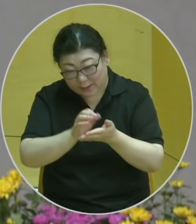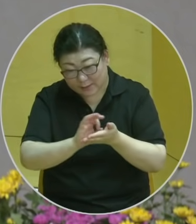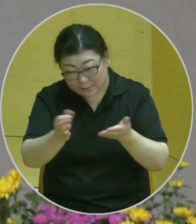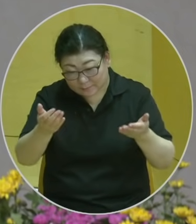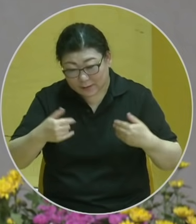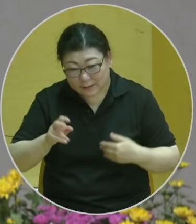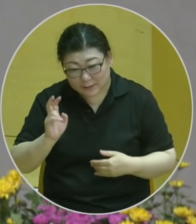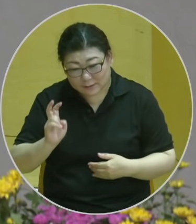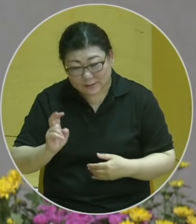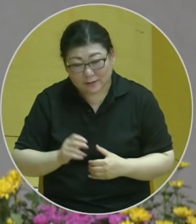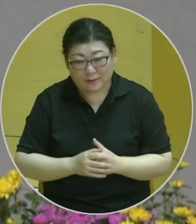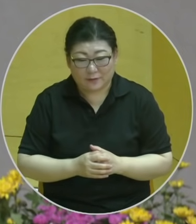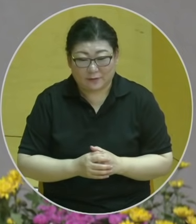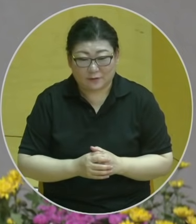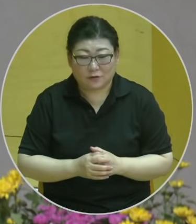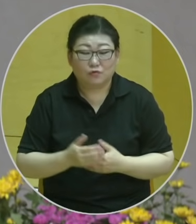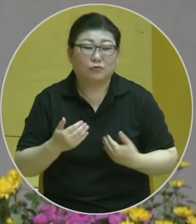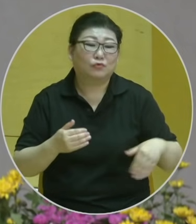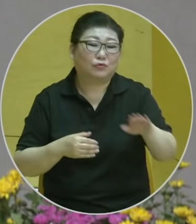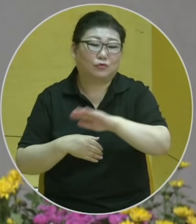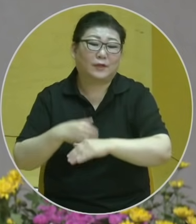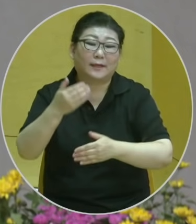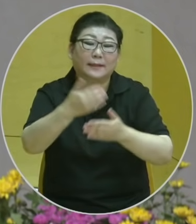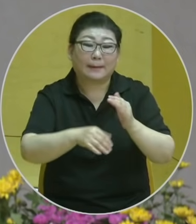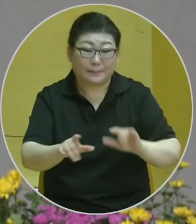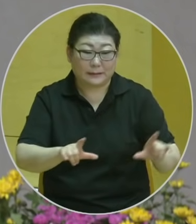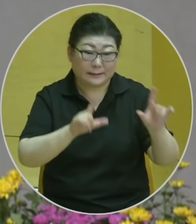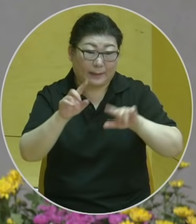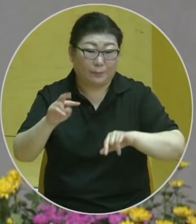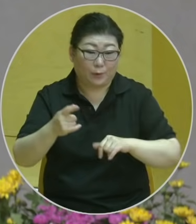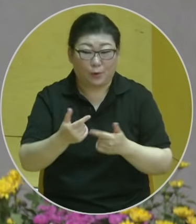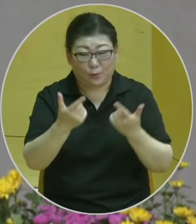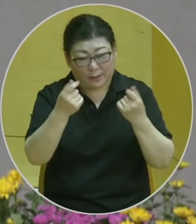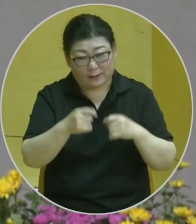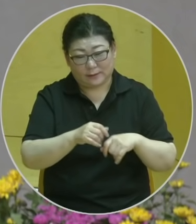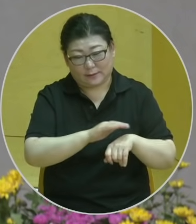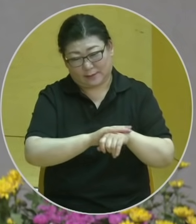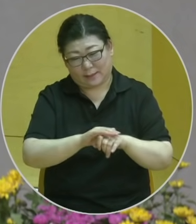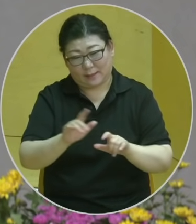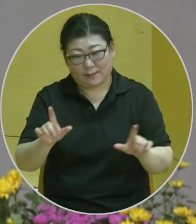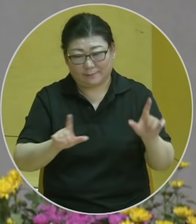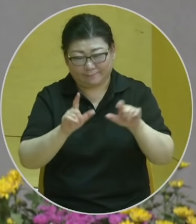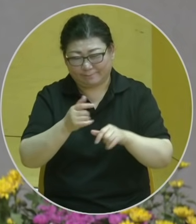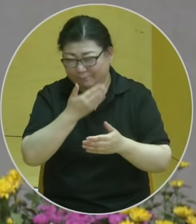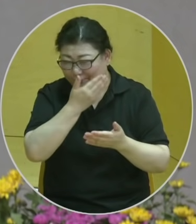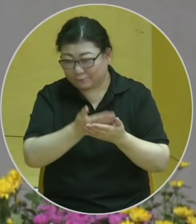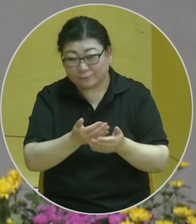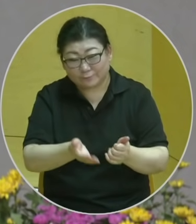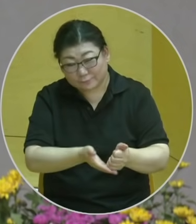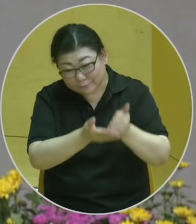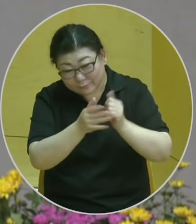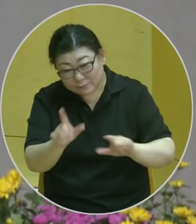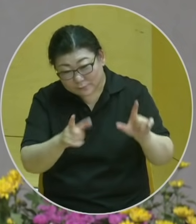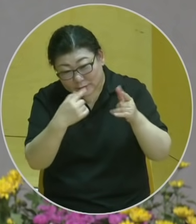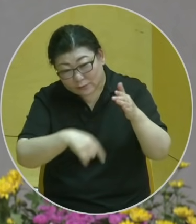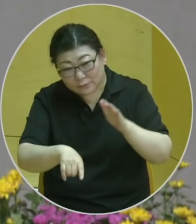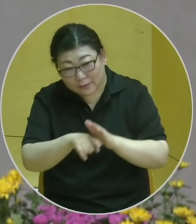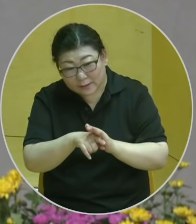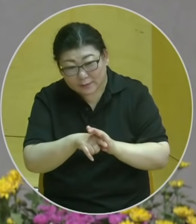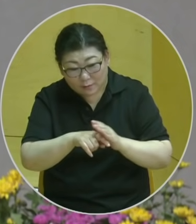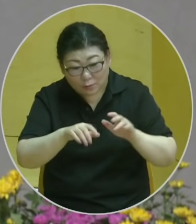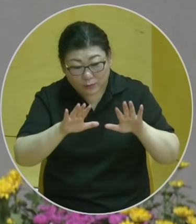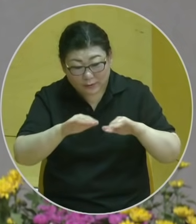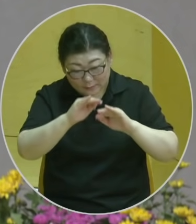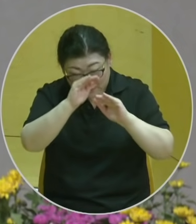더 귀하고 존귀하게 쓰임받도록 마태의 삶을 통해서 우리가 다시 한번 주님 앞에 마음을 다지고 믿음으로